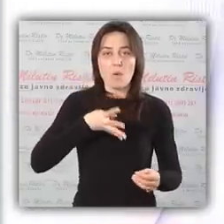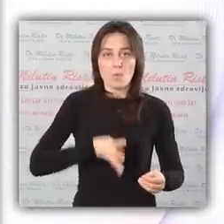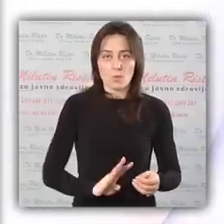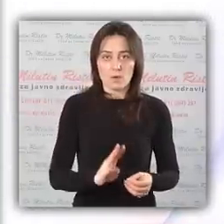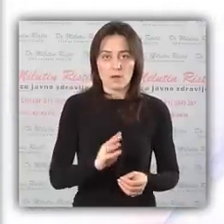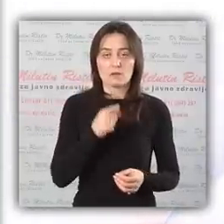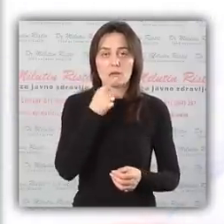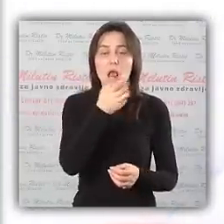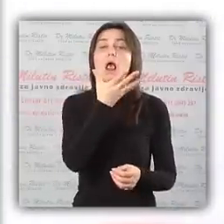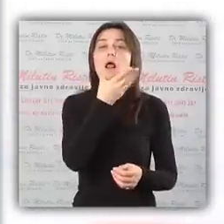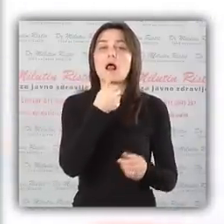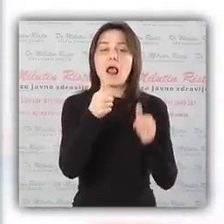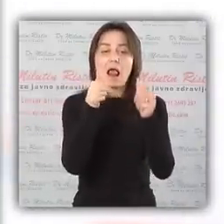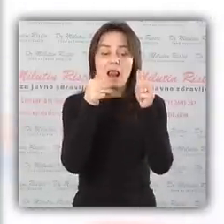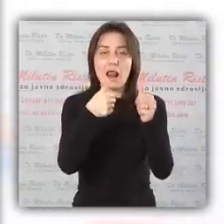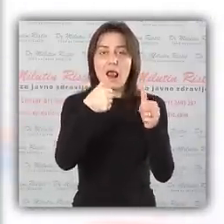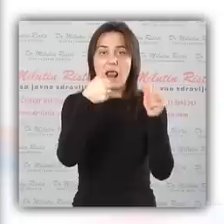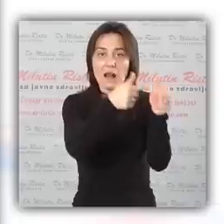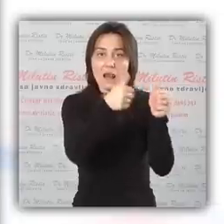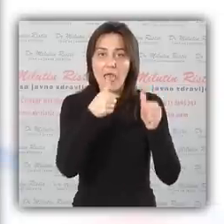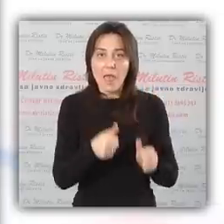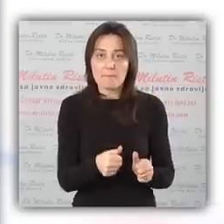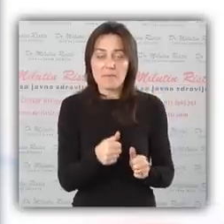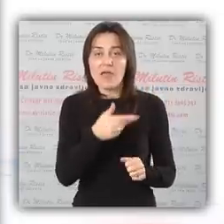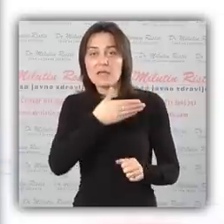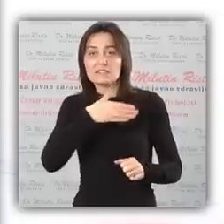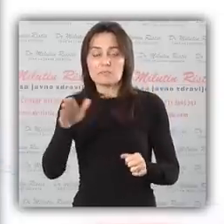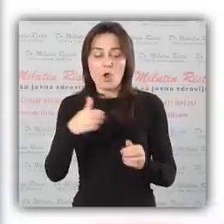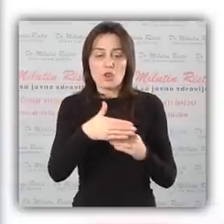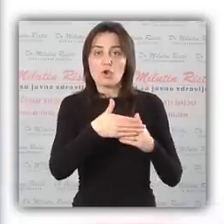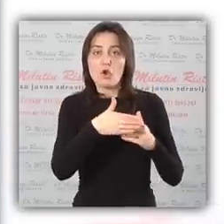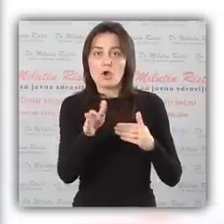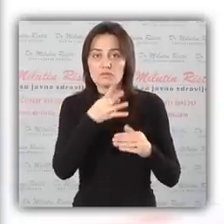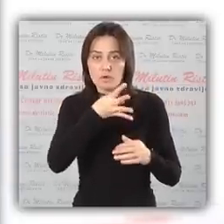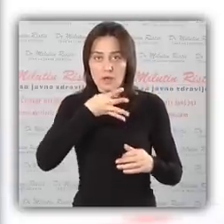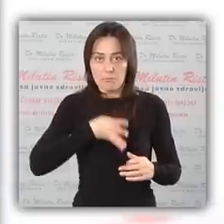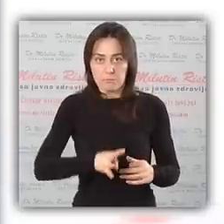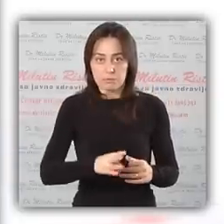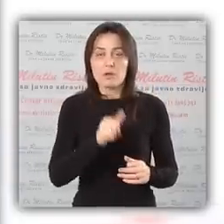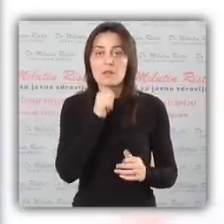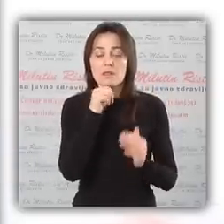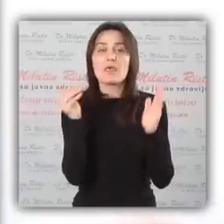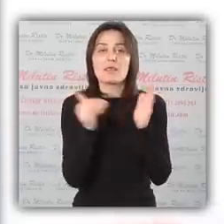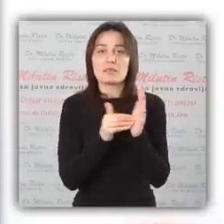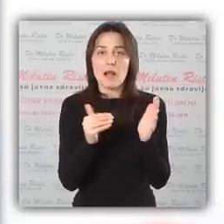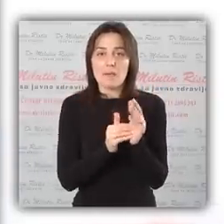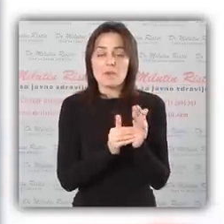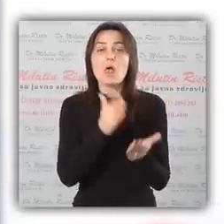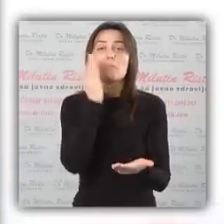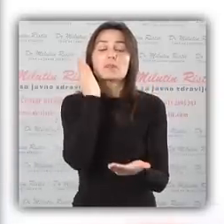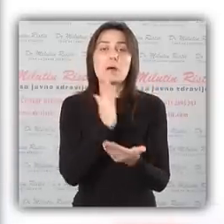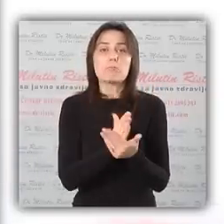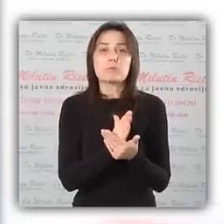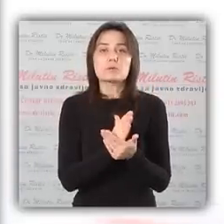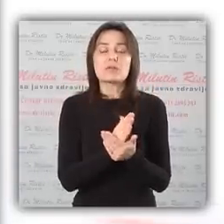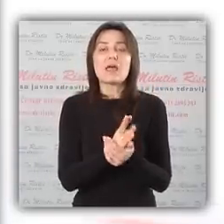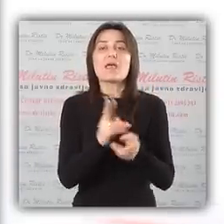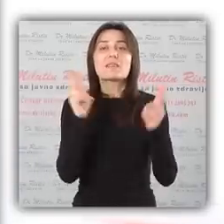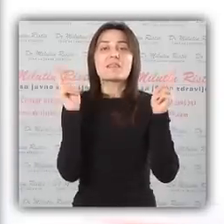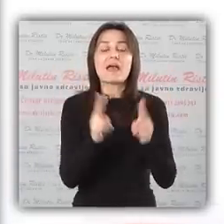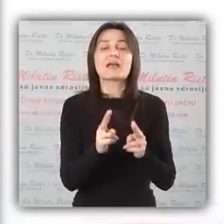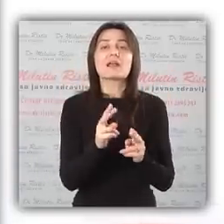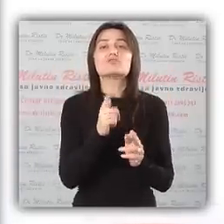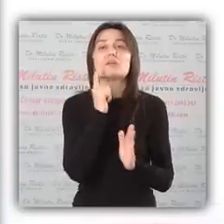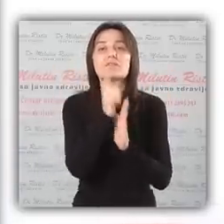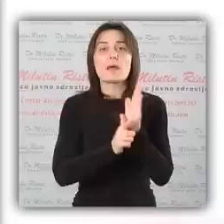kese. Urin kese se lepe oko spoljnjeg otvora uretre i trebalo bi da